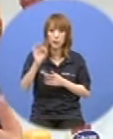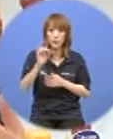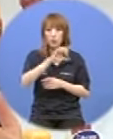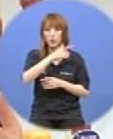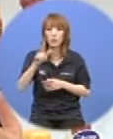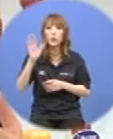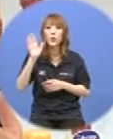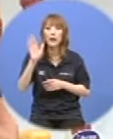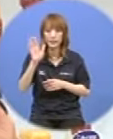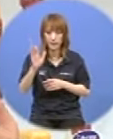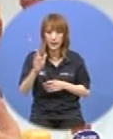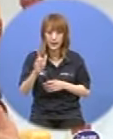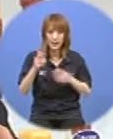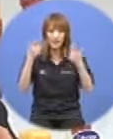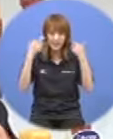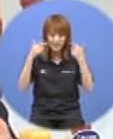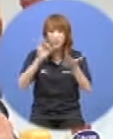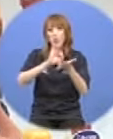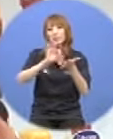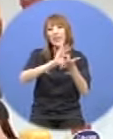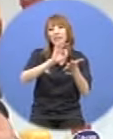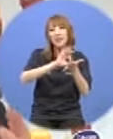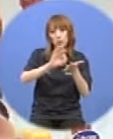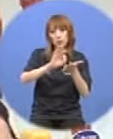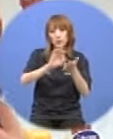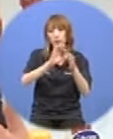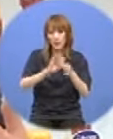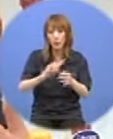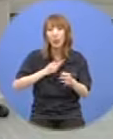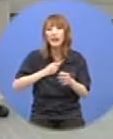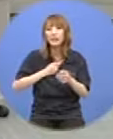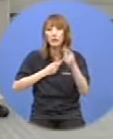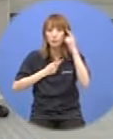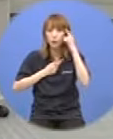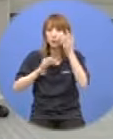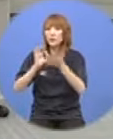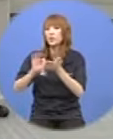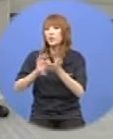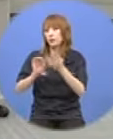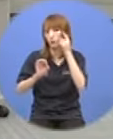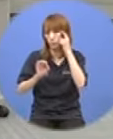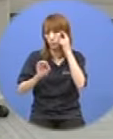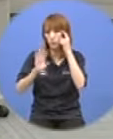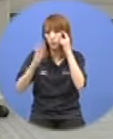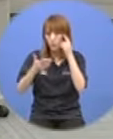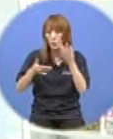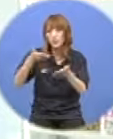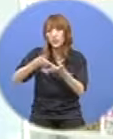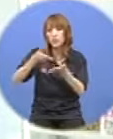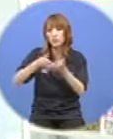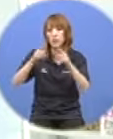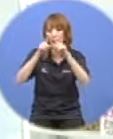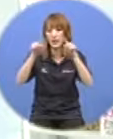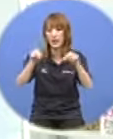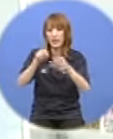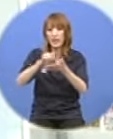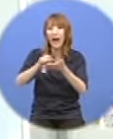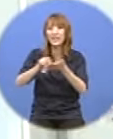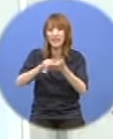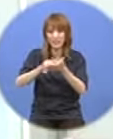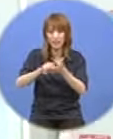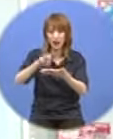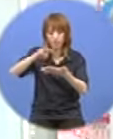な商品だから割に分かってると思って使われる方が多いんですけども、うん、説明書きをやっぱりしっかり読んでいただきたいと。きっちりよく聞